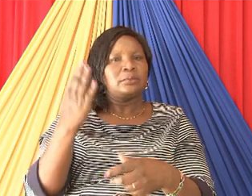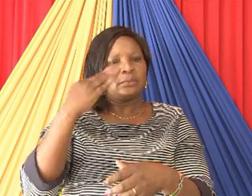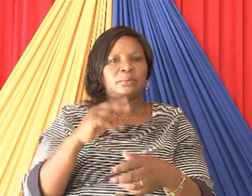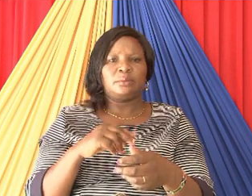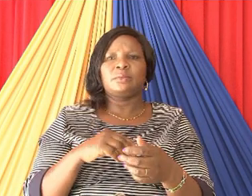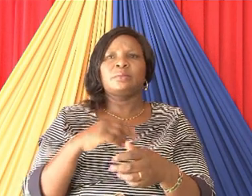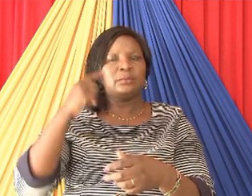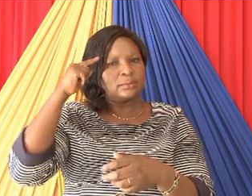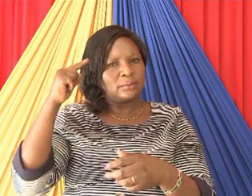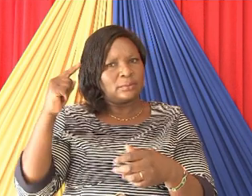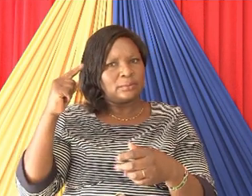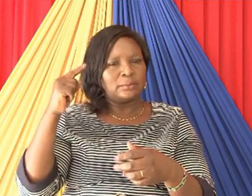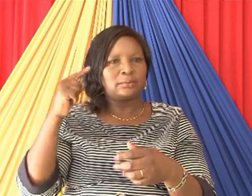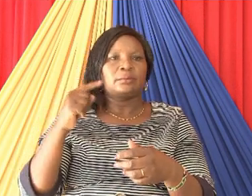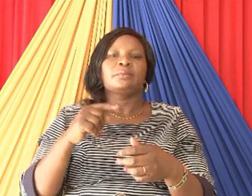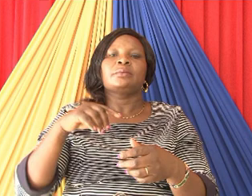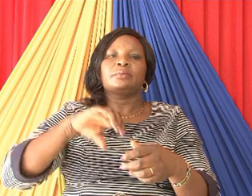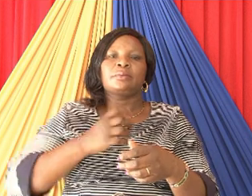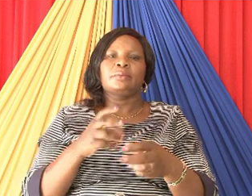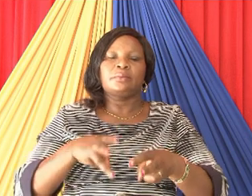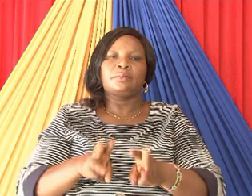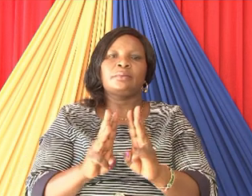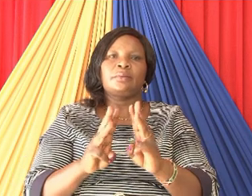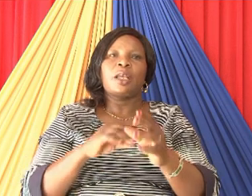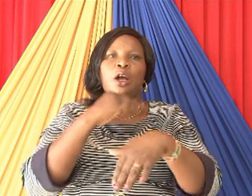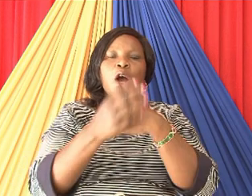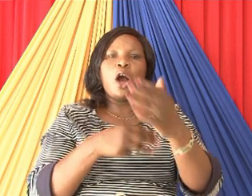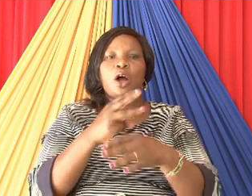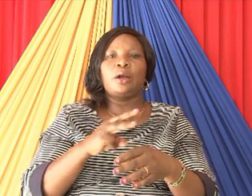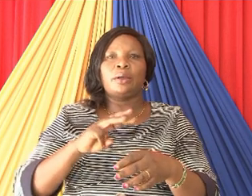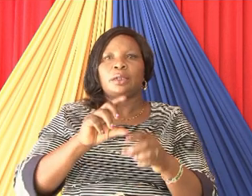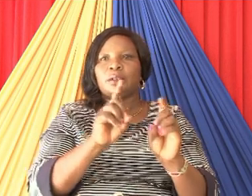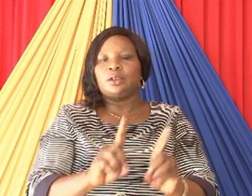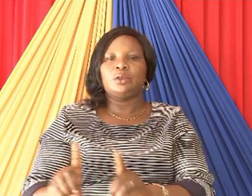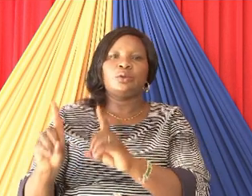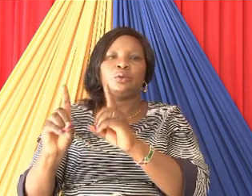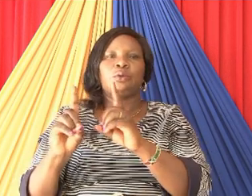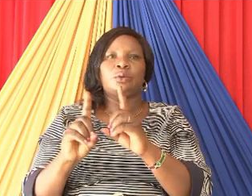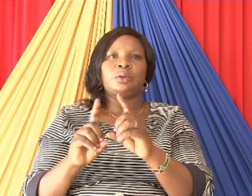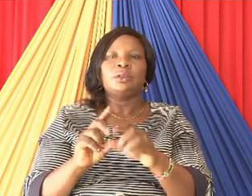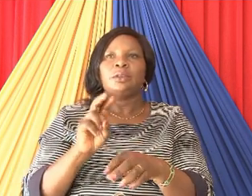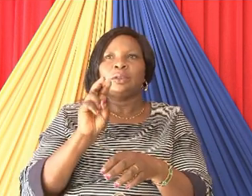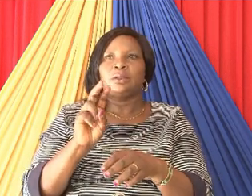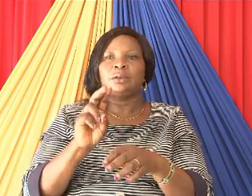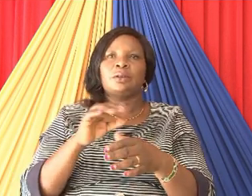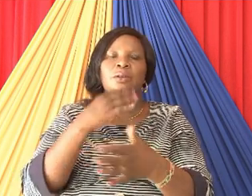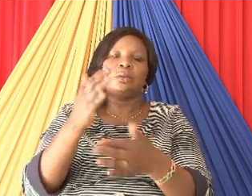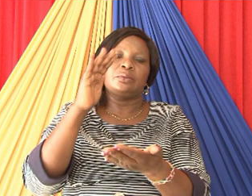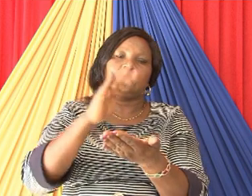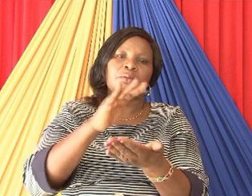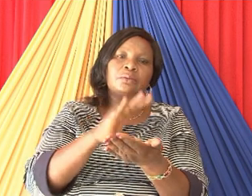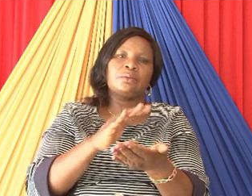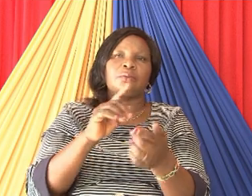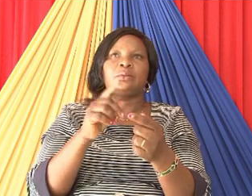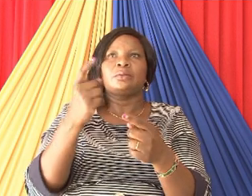wetu, fikra zetu, mienendo yetu, yale mambo tunafanya na mambo hatufanyi, tutaweza kuona upungufu wetu ulivyo. Na